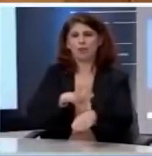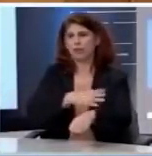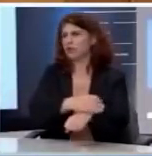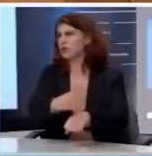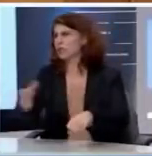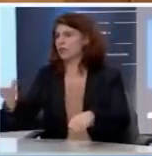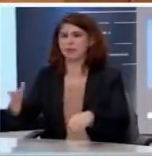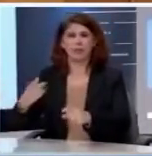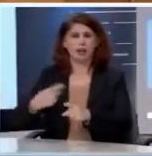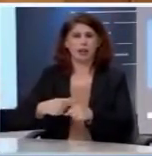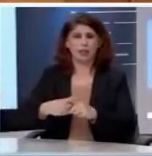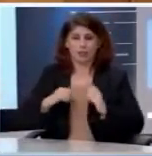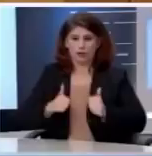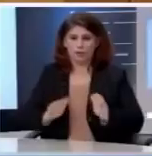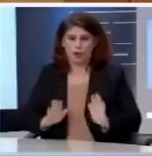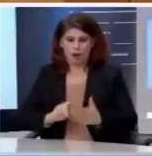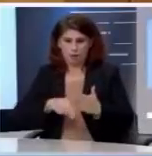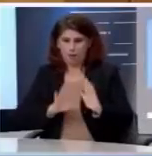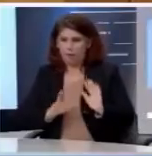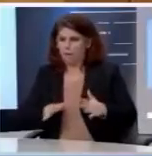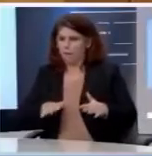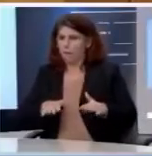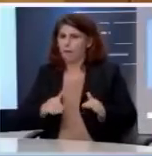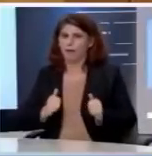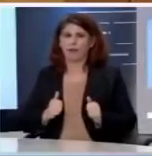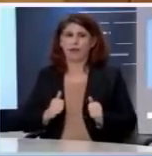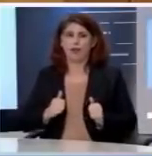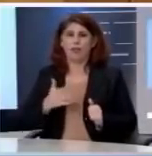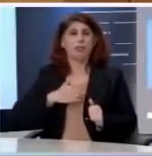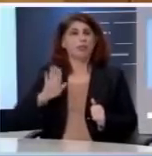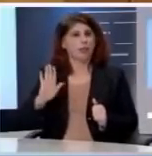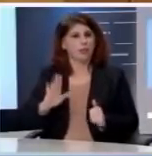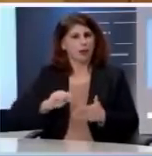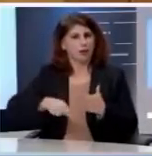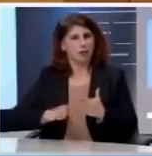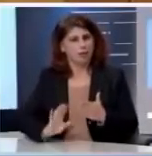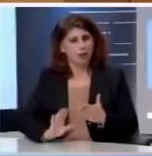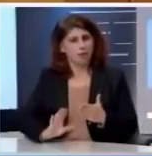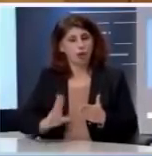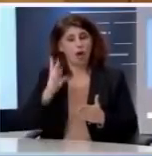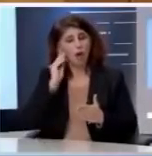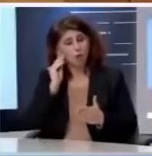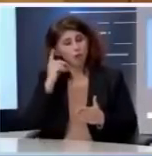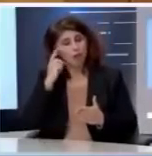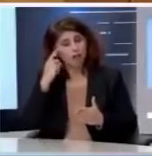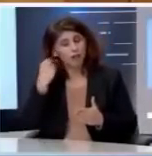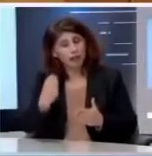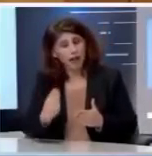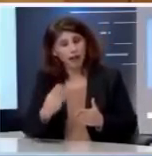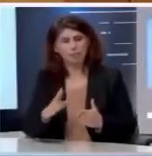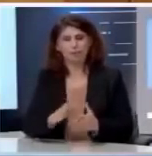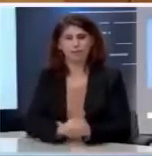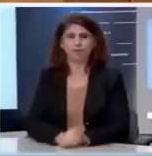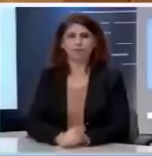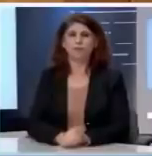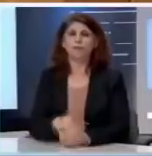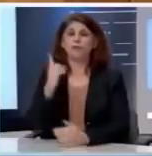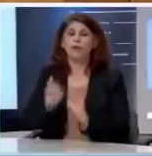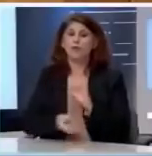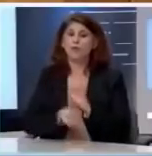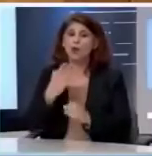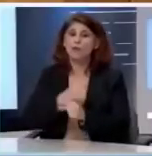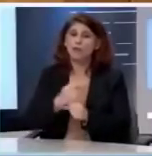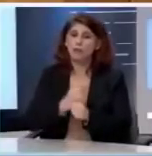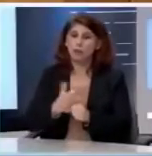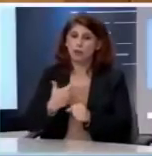Ελλάδα. Δεν τολμάει κανείς να υπογράψει. Και ακούστε τώρα και να το καταλάβετε καλά. Πώς μπαίνει ένα νέο φάρμακο στη λίστα,